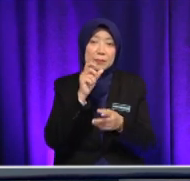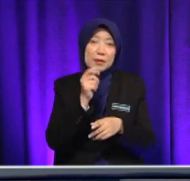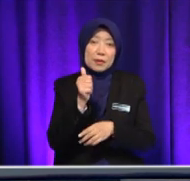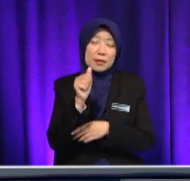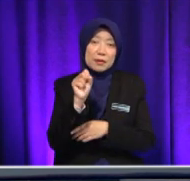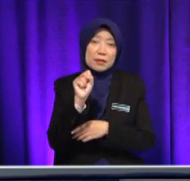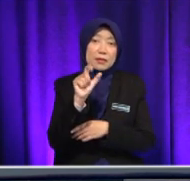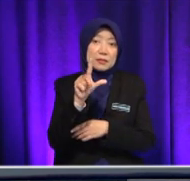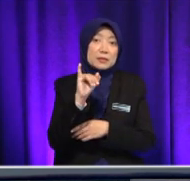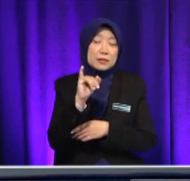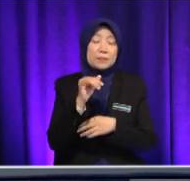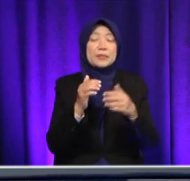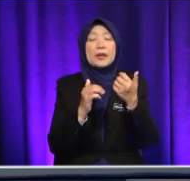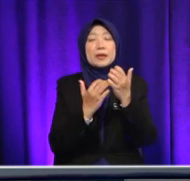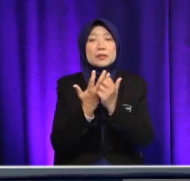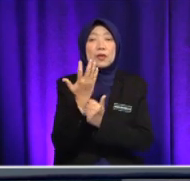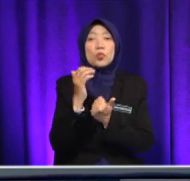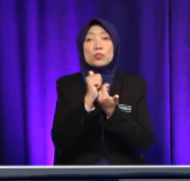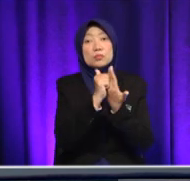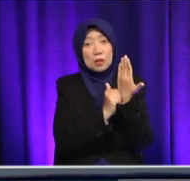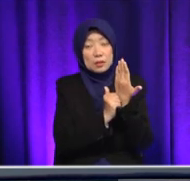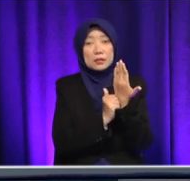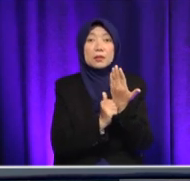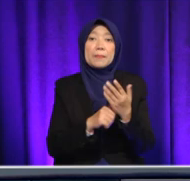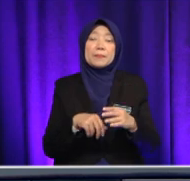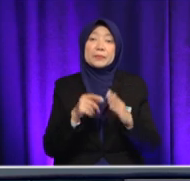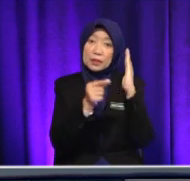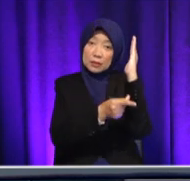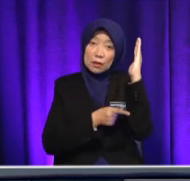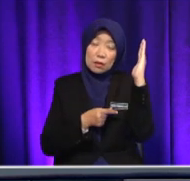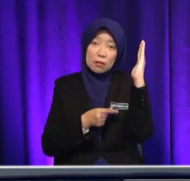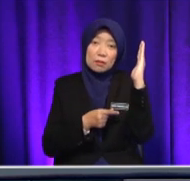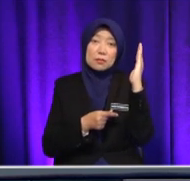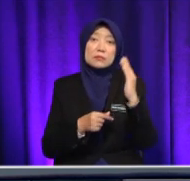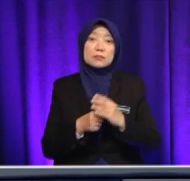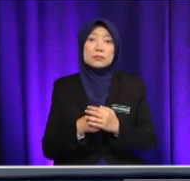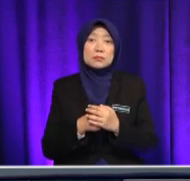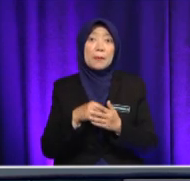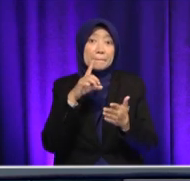Sarung tangan yang kita pakai, yang sarung tangan getah itu dan yang paling penting iaitu